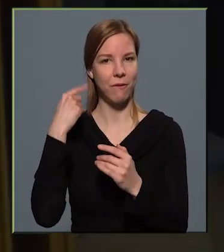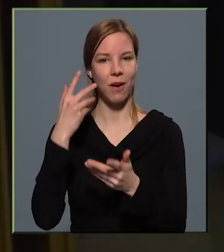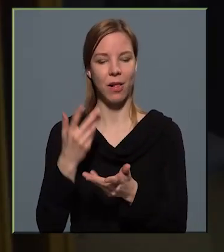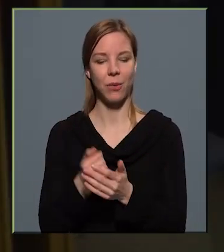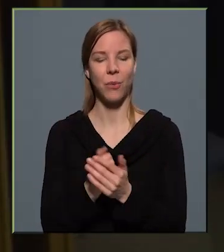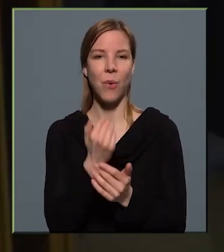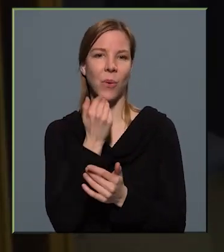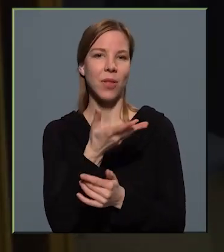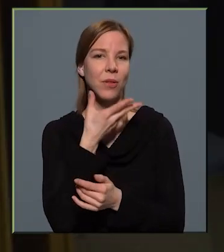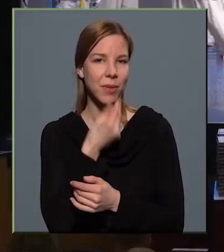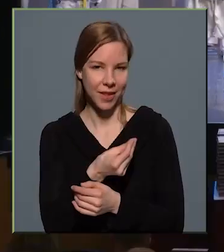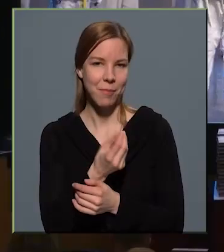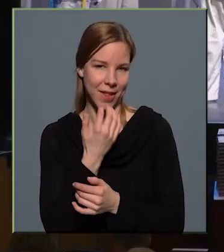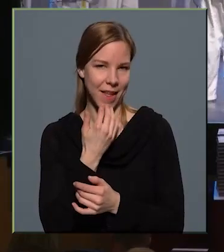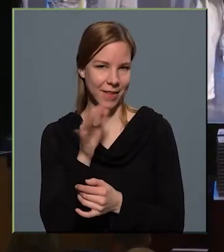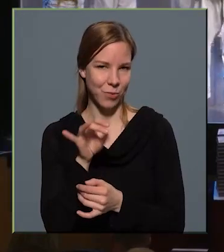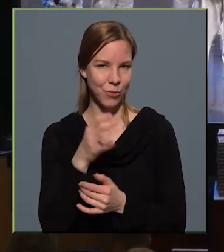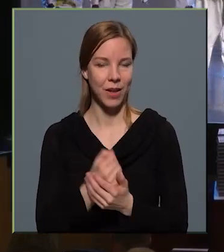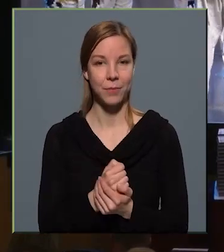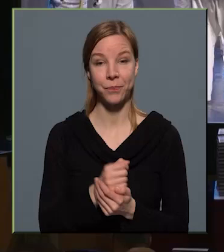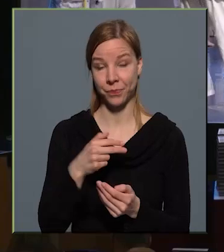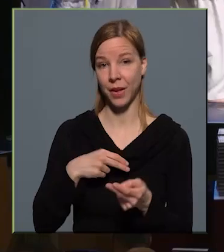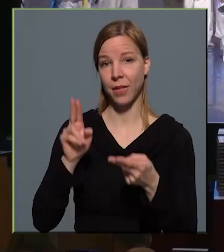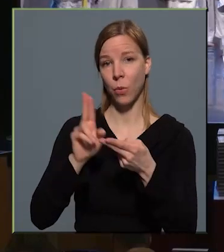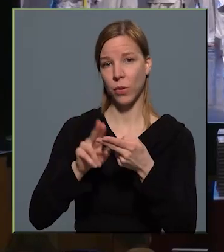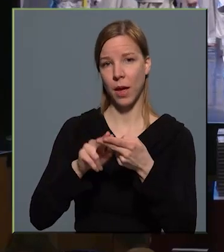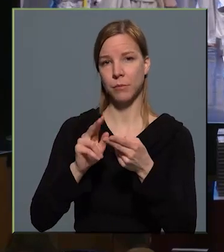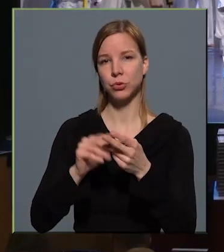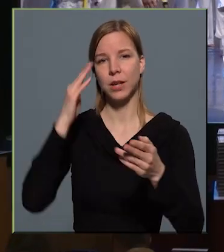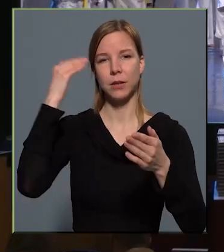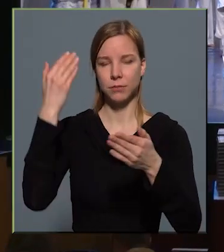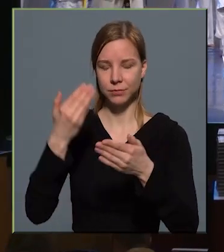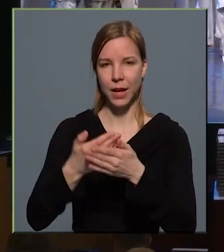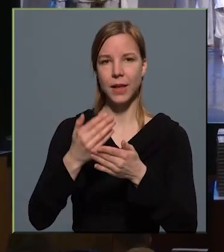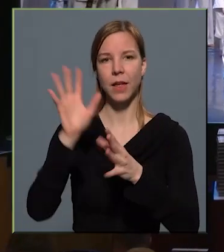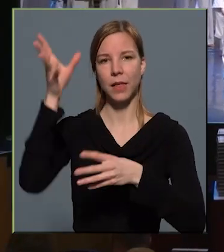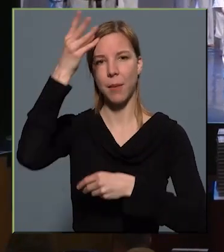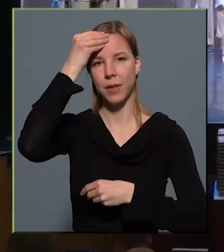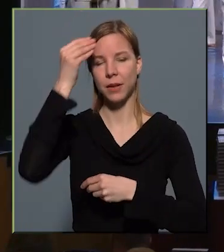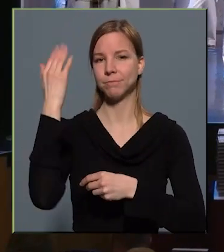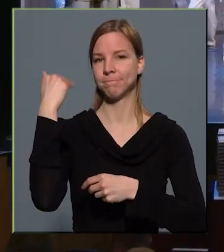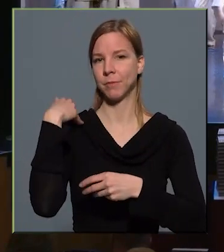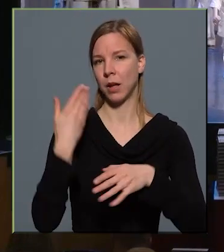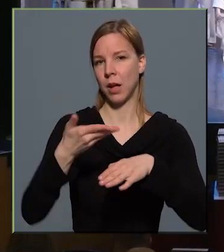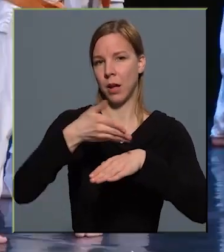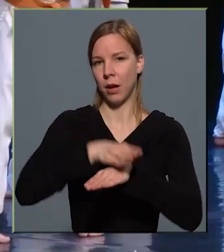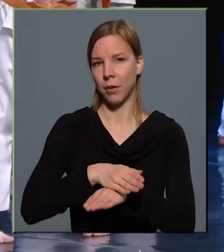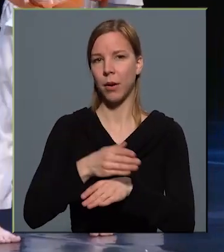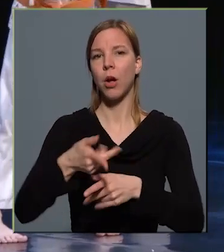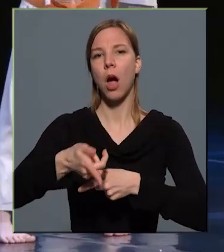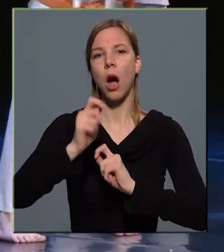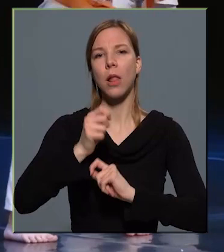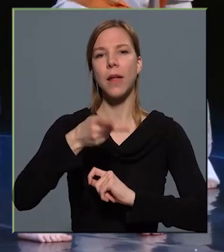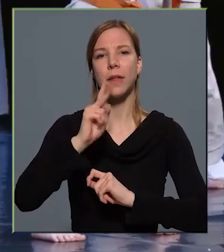Köszönöm szépen, szándékos. Az ünnepségen kegyelettel emlékeztek meg a nemrég elhunyt Sihan Halász Károlyról,